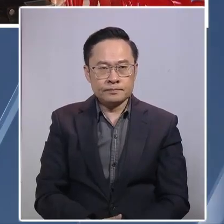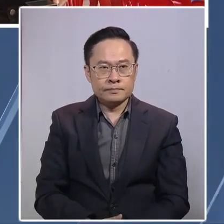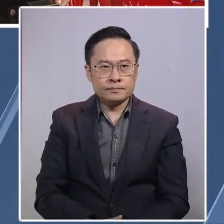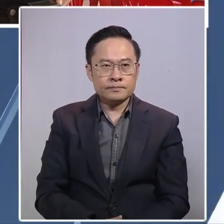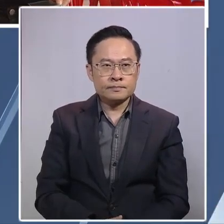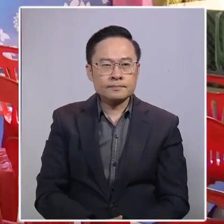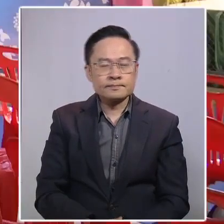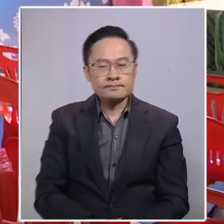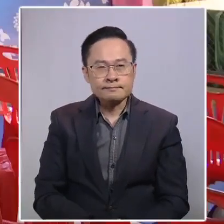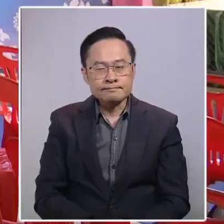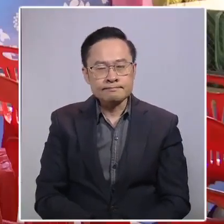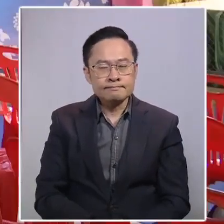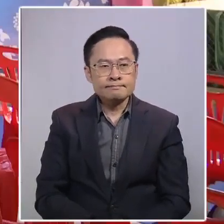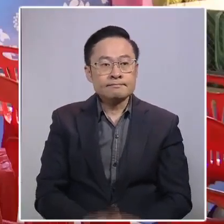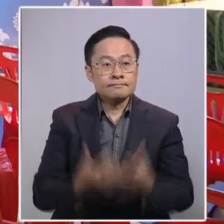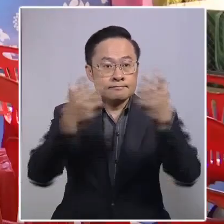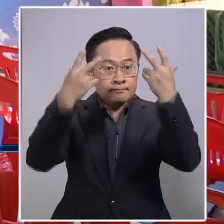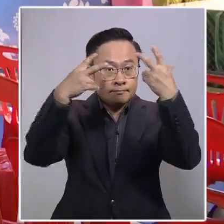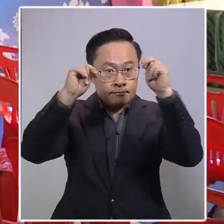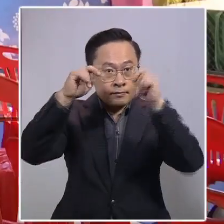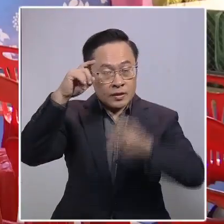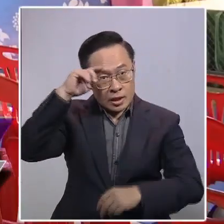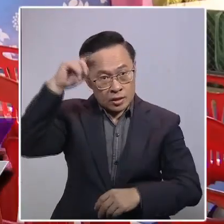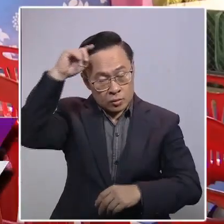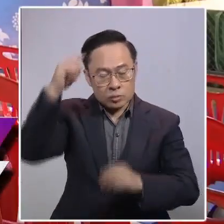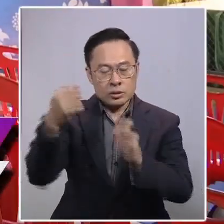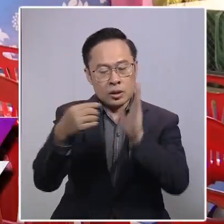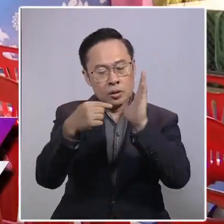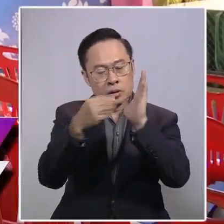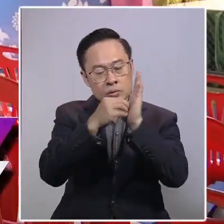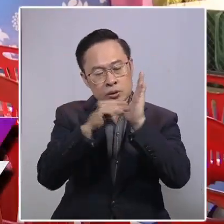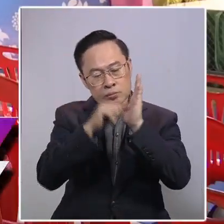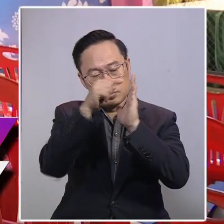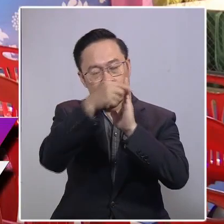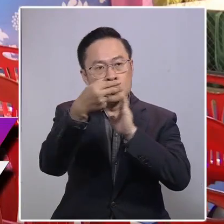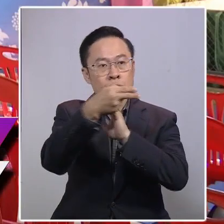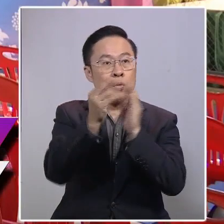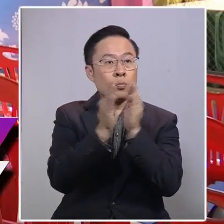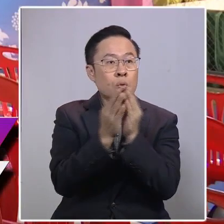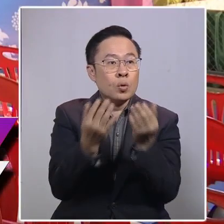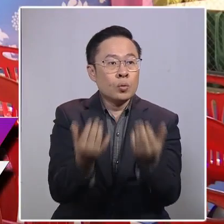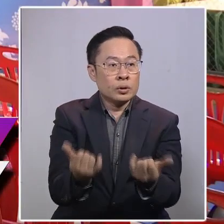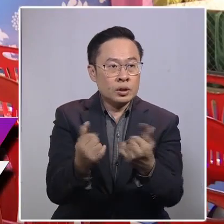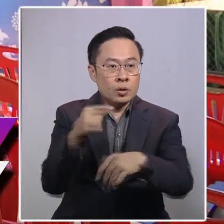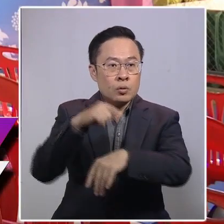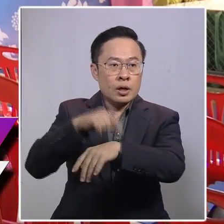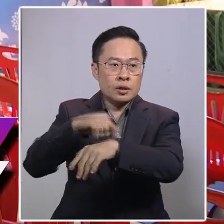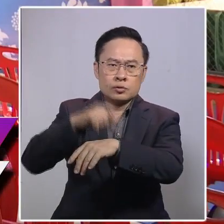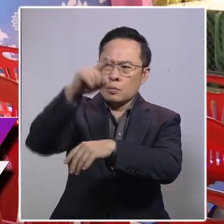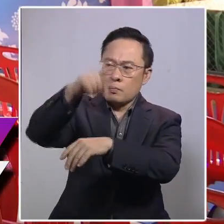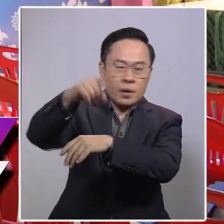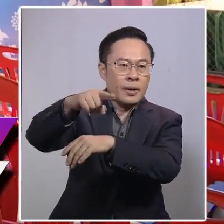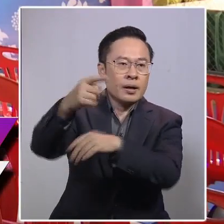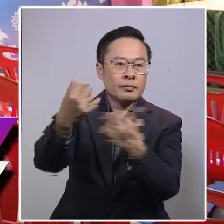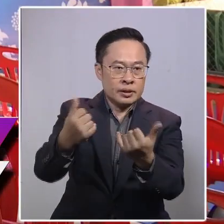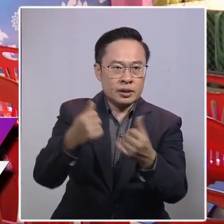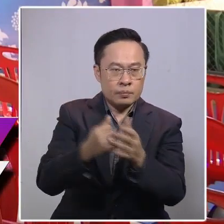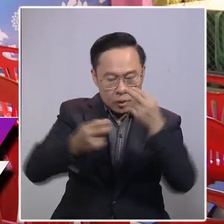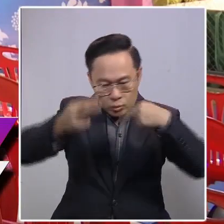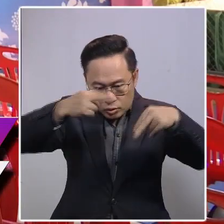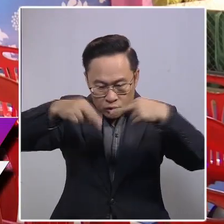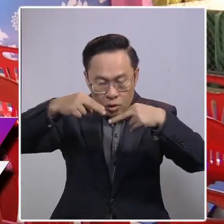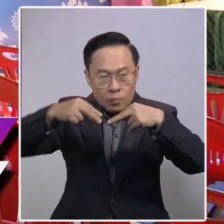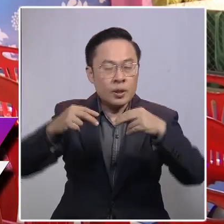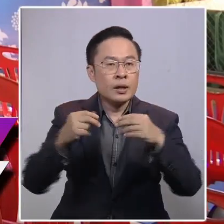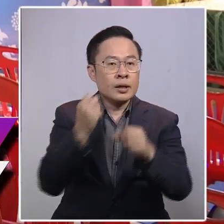คุณพิษณุครับ คุณวานิสาครับนายกรัฐมนตรีนั้นจะเดินทางมาถึงที่จุดนี้นะครับในช่วงบ่ายวันนี้ซึ่งเป็นการลงพื้นที่ตรวจราชการก่อน